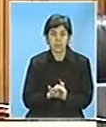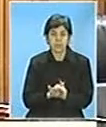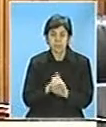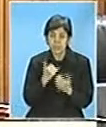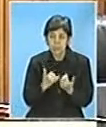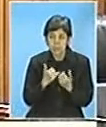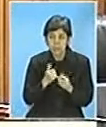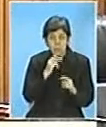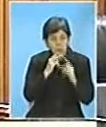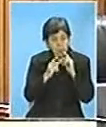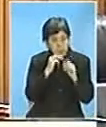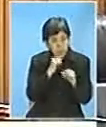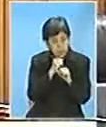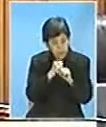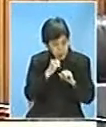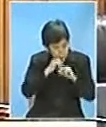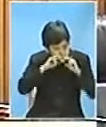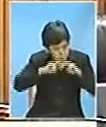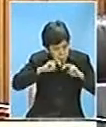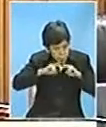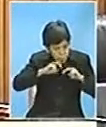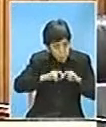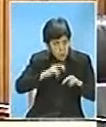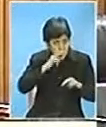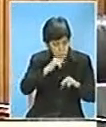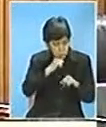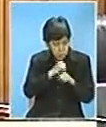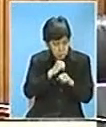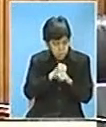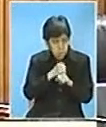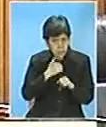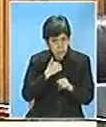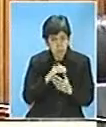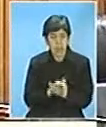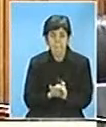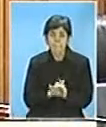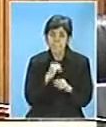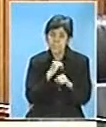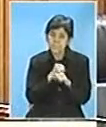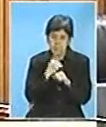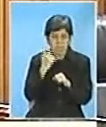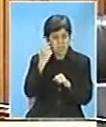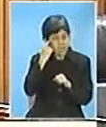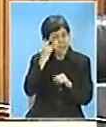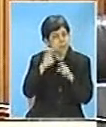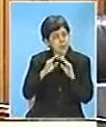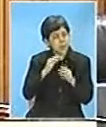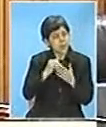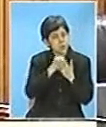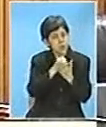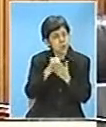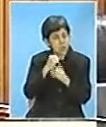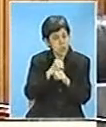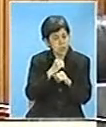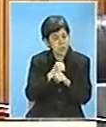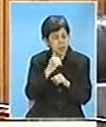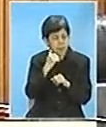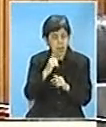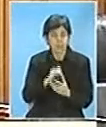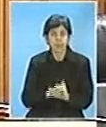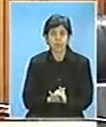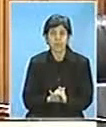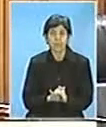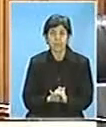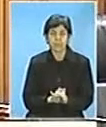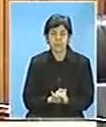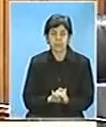อนนี้มีการศึกษาแล้วก็จะมีการยกระดับโดยที่คิดว่าน่าจะเป็นระดับเดียวกันในการที่ผู้ใช้ที่ตะกี้ท